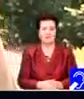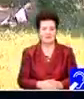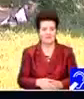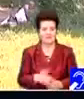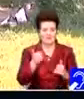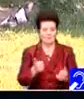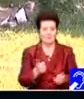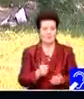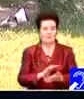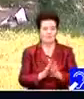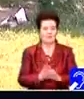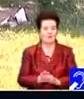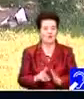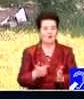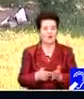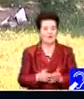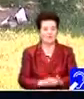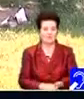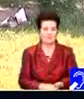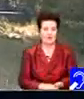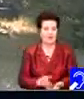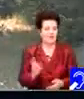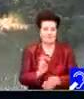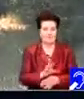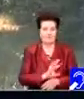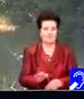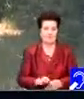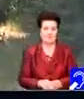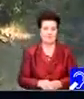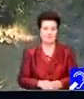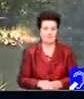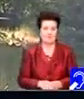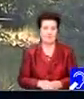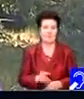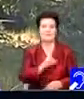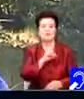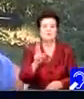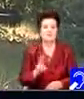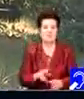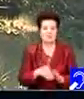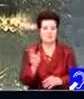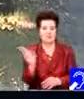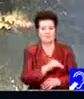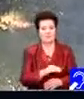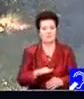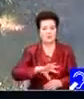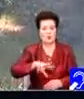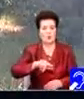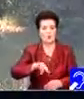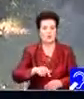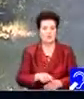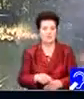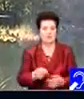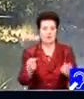bunăstarea orașului. N-am fost. Dar vei merge? Nu. Cauza care că... Cine să votăm? Toți sunt hoți.